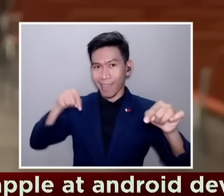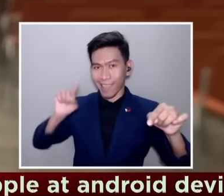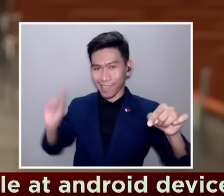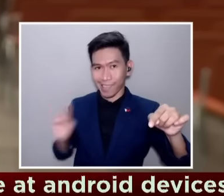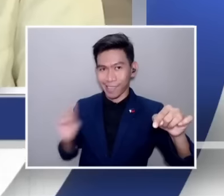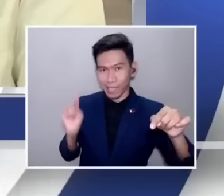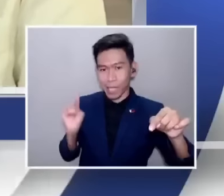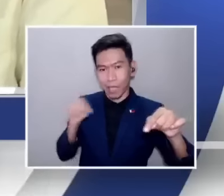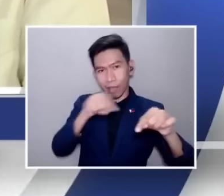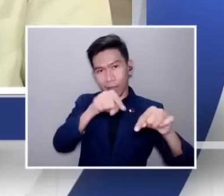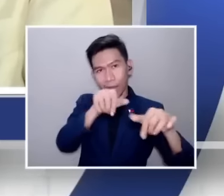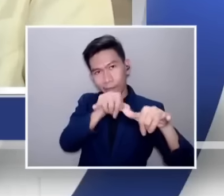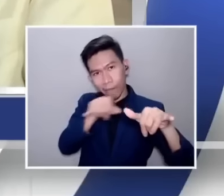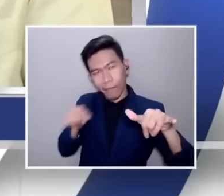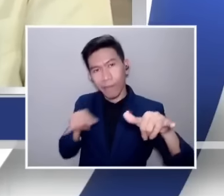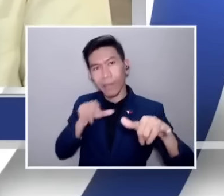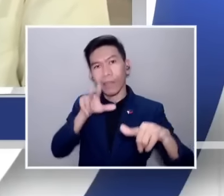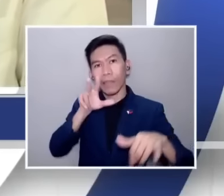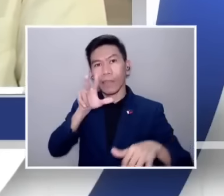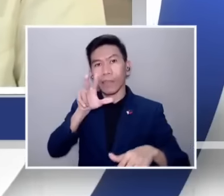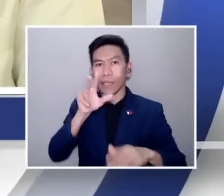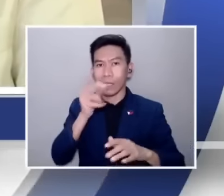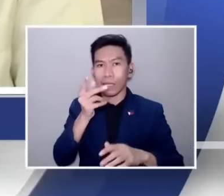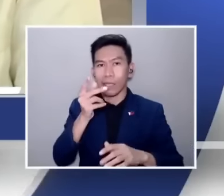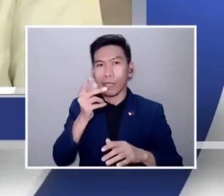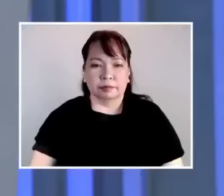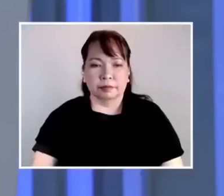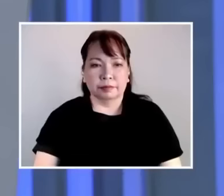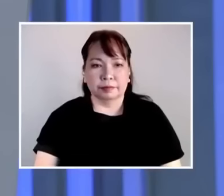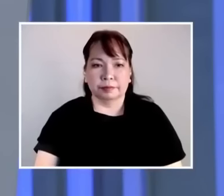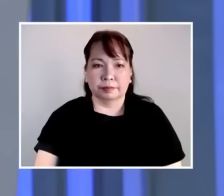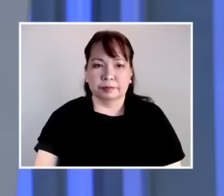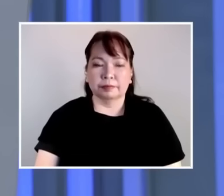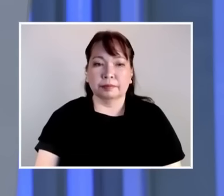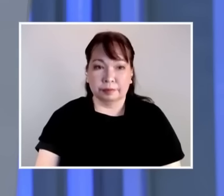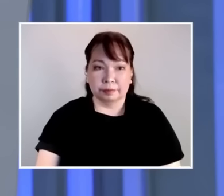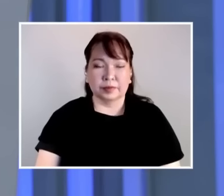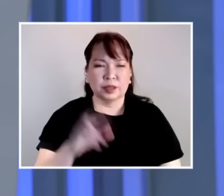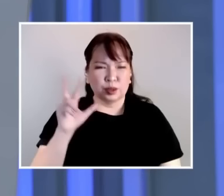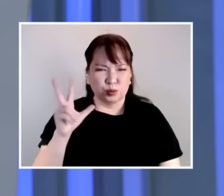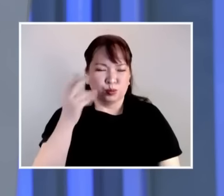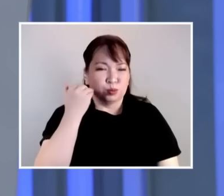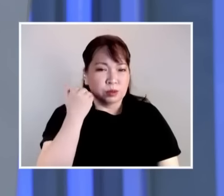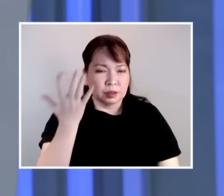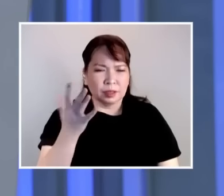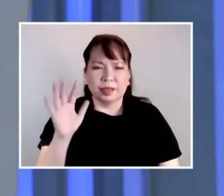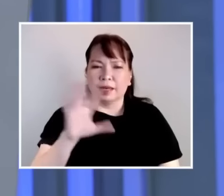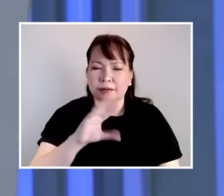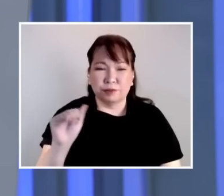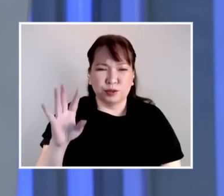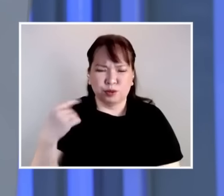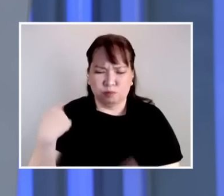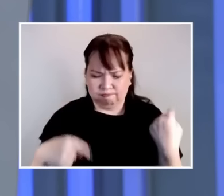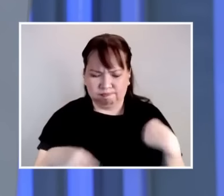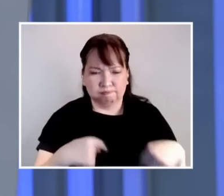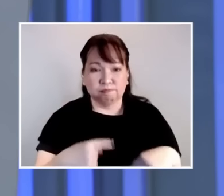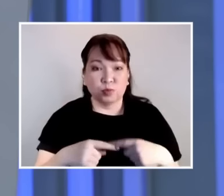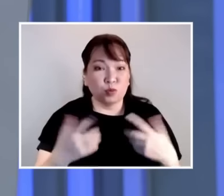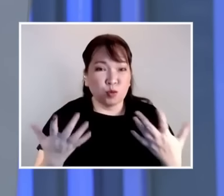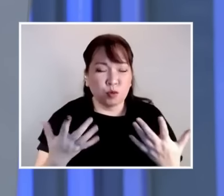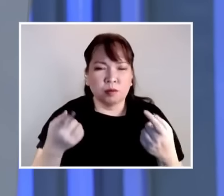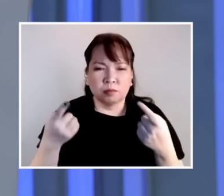Maraming salamat po sa inyo, Commissioner Garcia. RG Cruz, maraming salamat. 3 patay at 15 ang sugatan sa magkakasunod